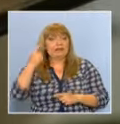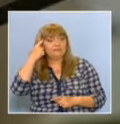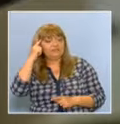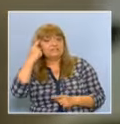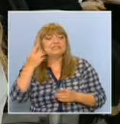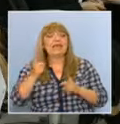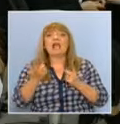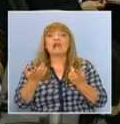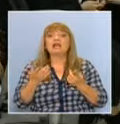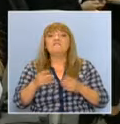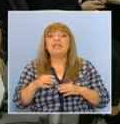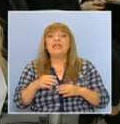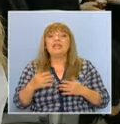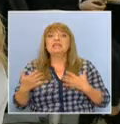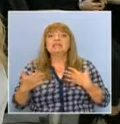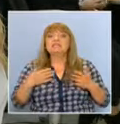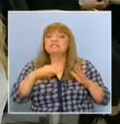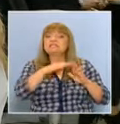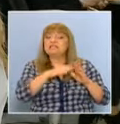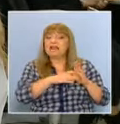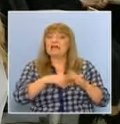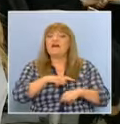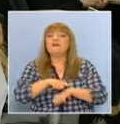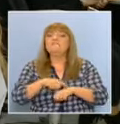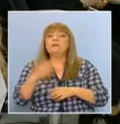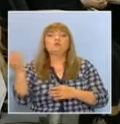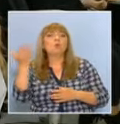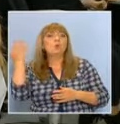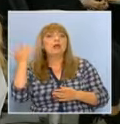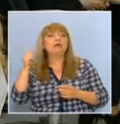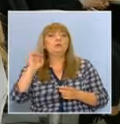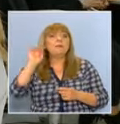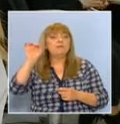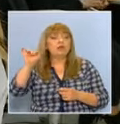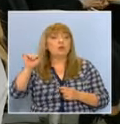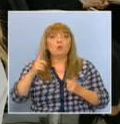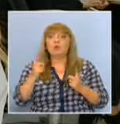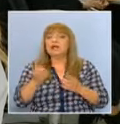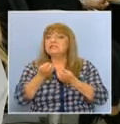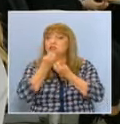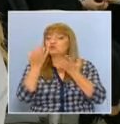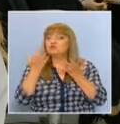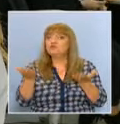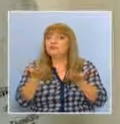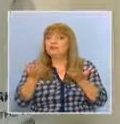е сценария, трябва да се познава времето, когато е било и когато се случват нещата, да се извлекат